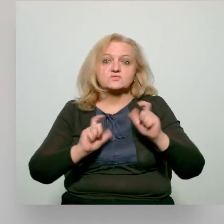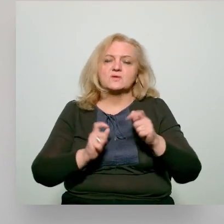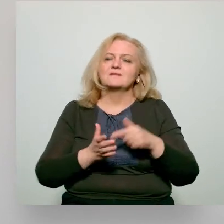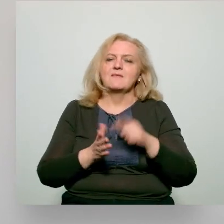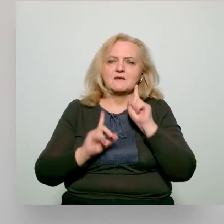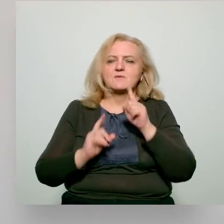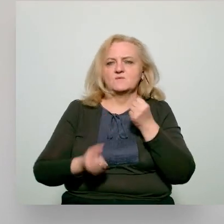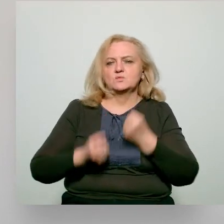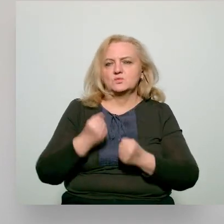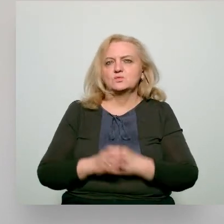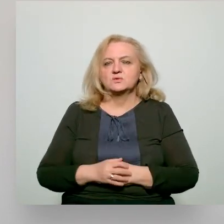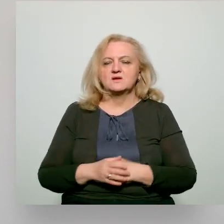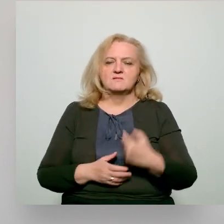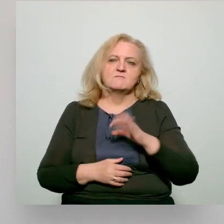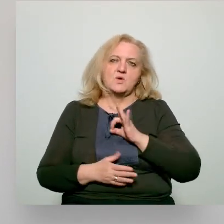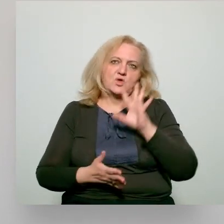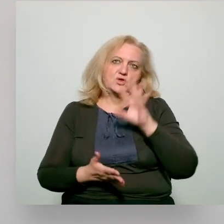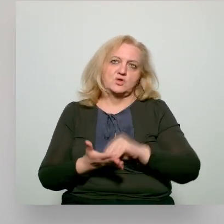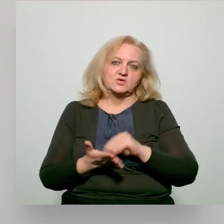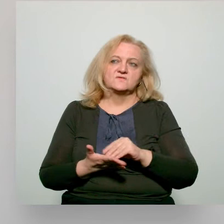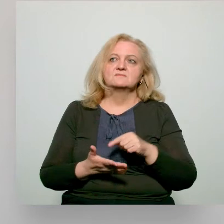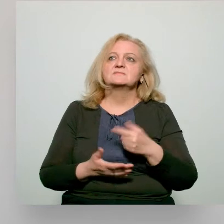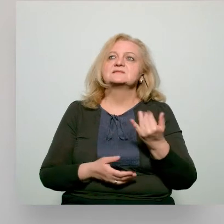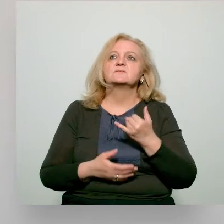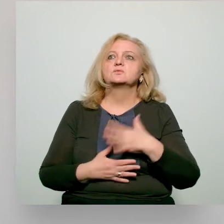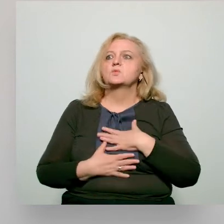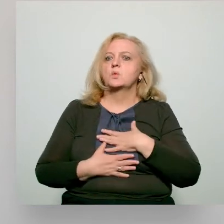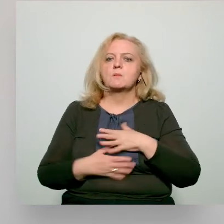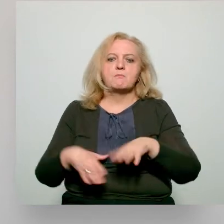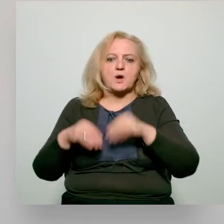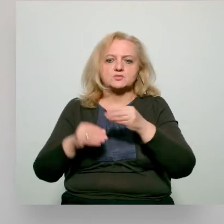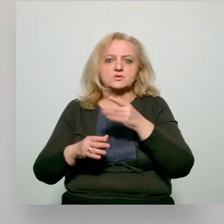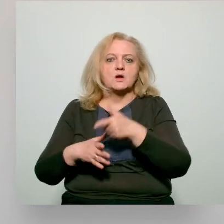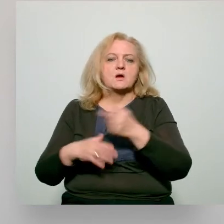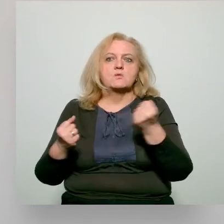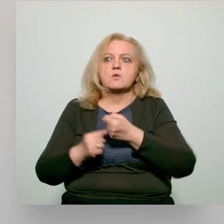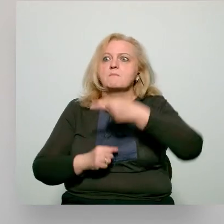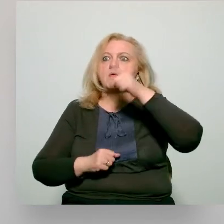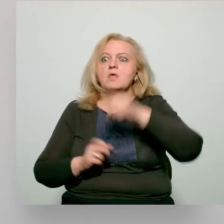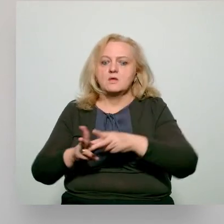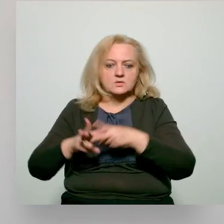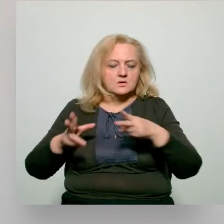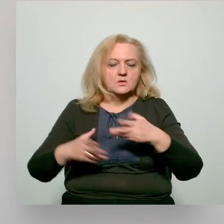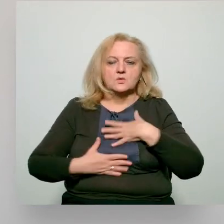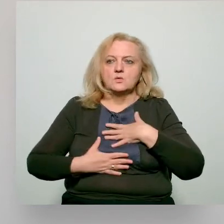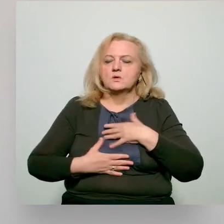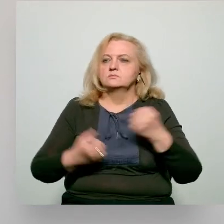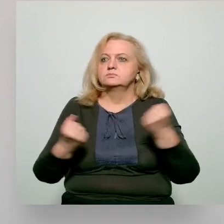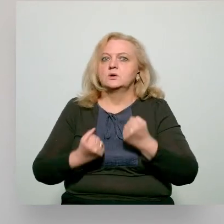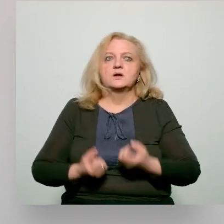własnego doświadczenia, to poczucie, które szczególnie w ciągu pierwszego miesiąca było bardzo wyraźne.